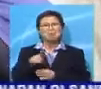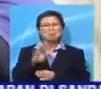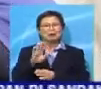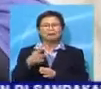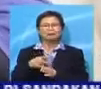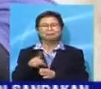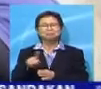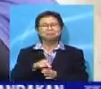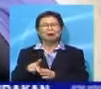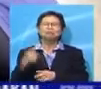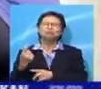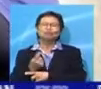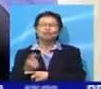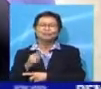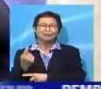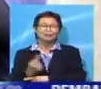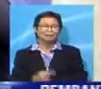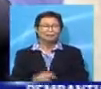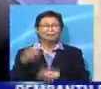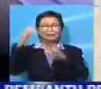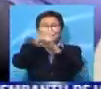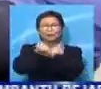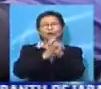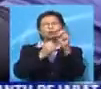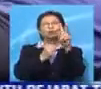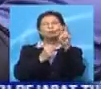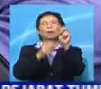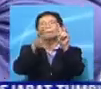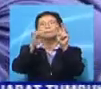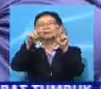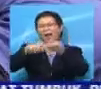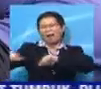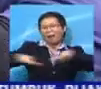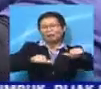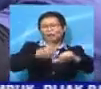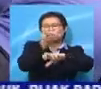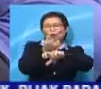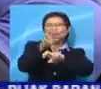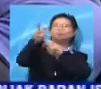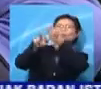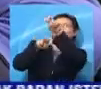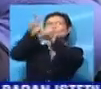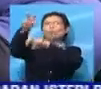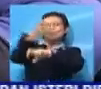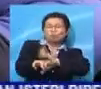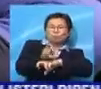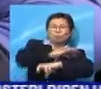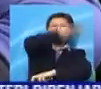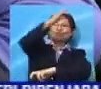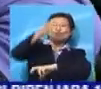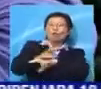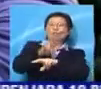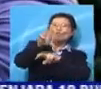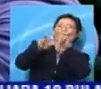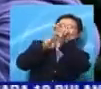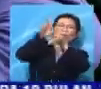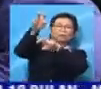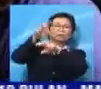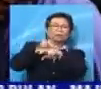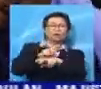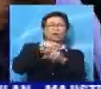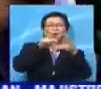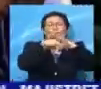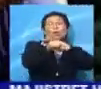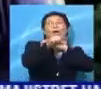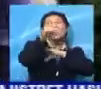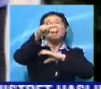Berjaya juga saya menamatkan cabaran 12 meter melakukan aktiviti rock climbing di Big Wall Gua Kelam Perlis